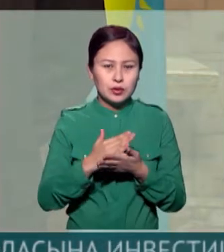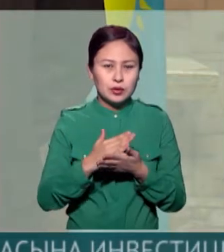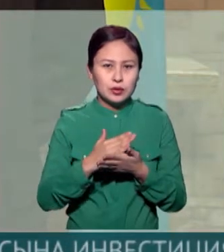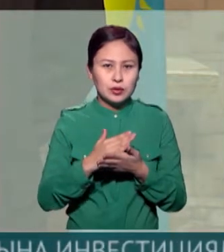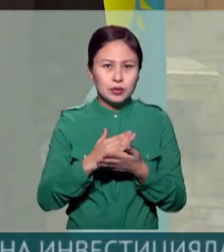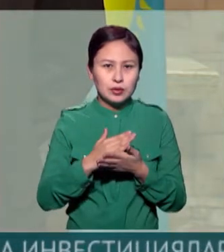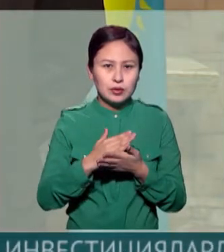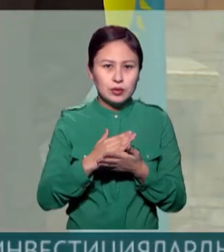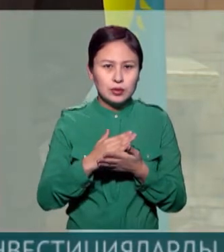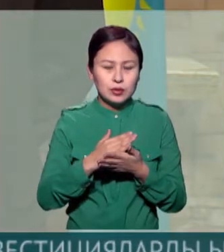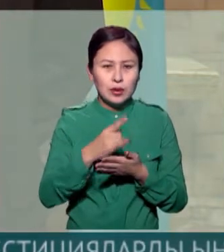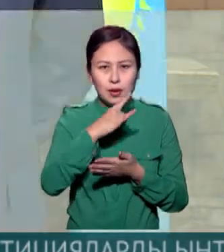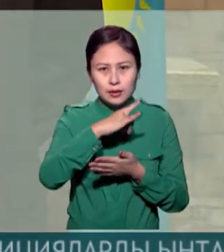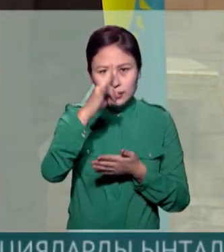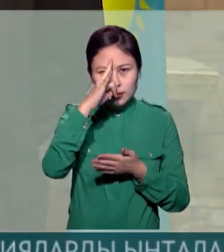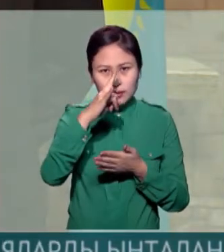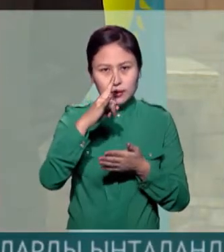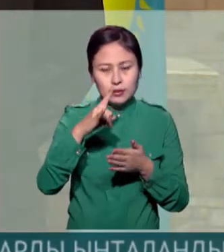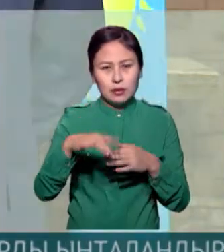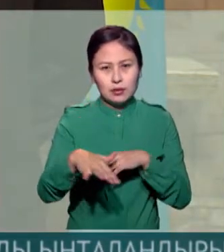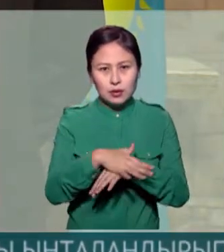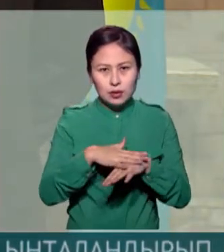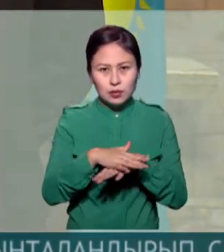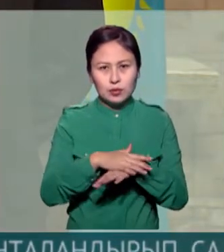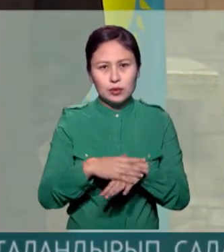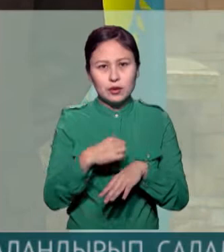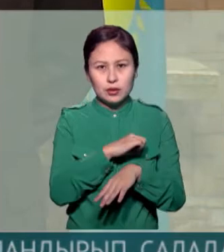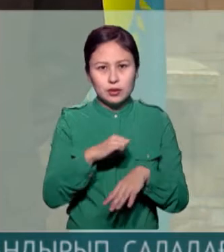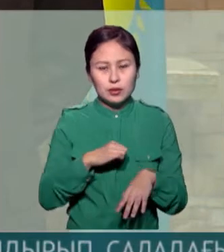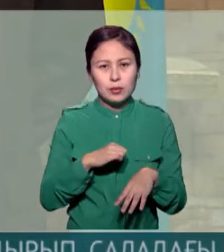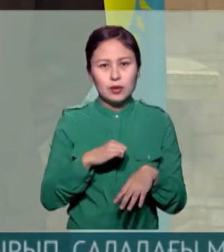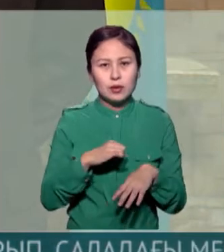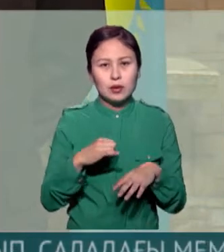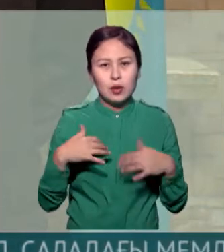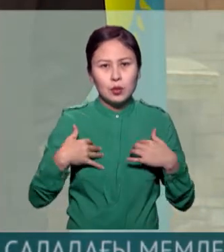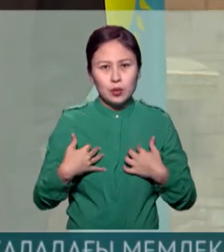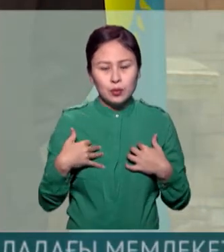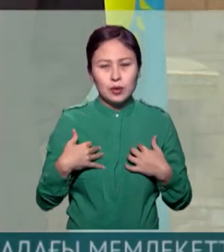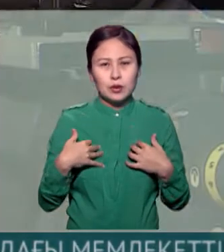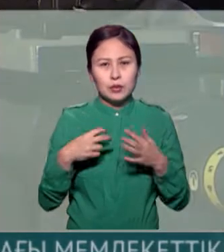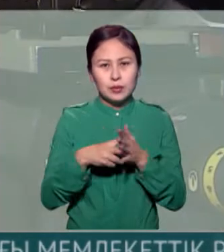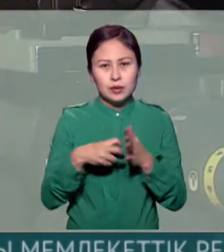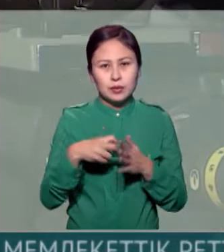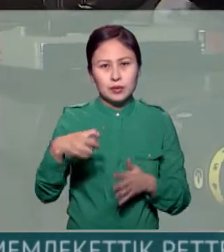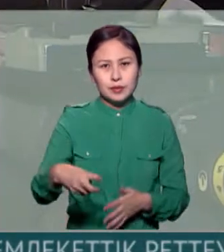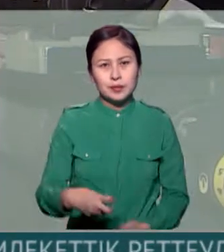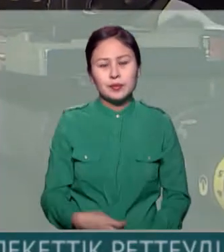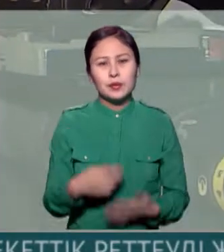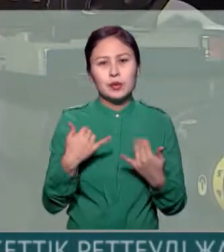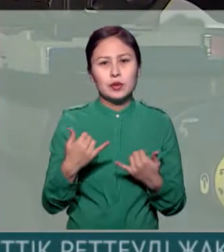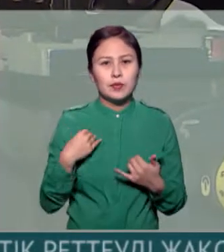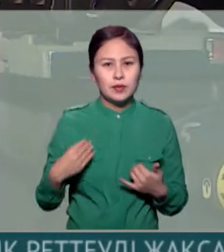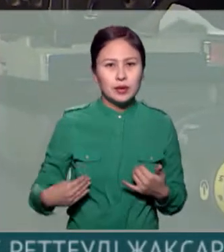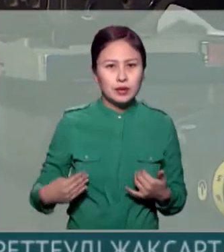мен Қазақстан халқының атынан өзімнің көңілімді білдіріп, әдейі хаттама жаздым.